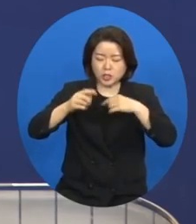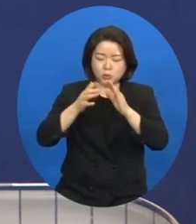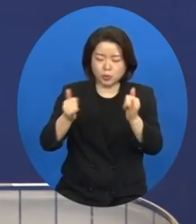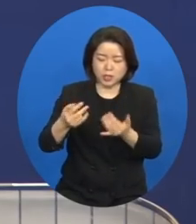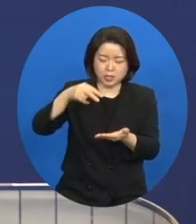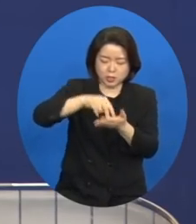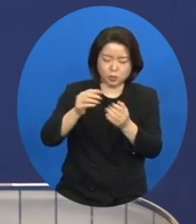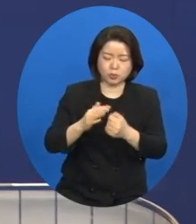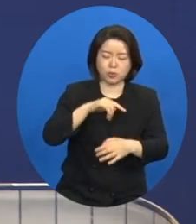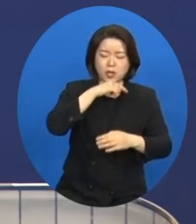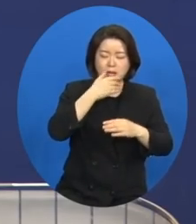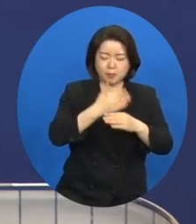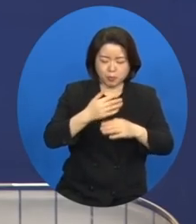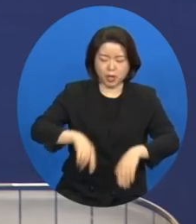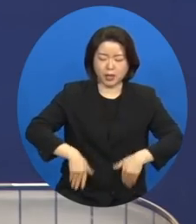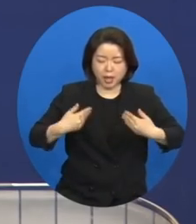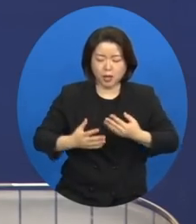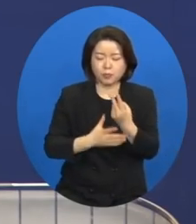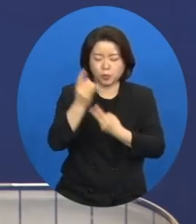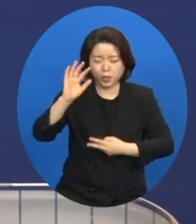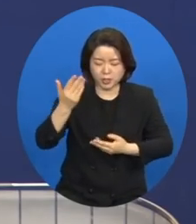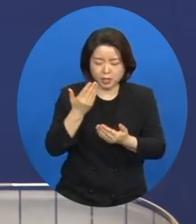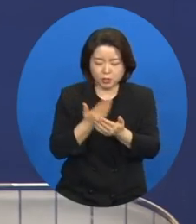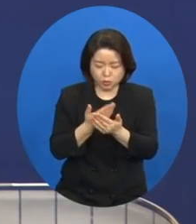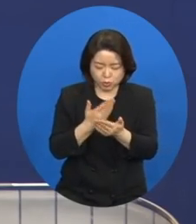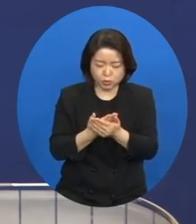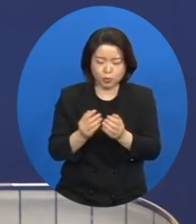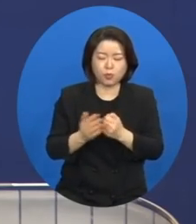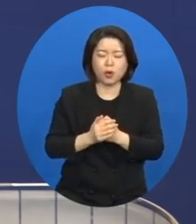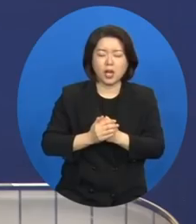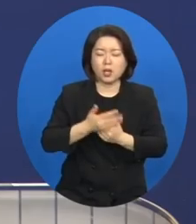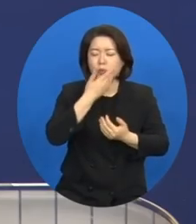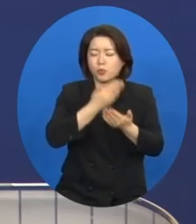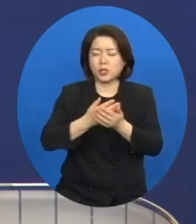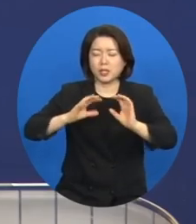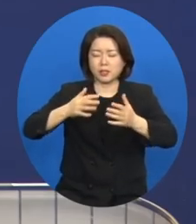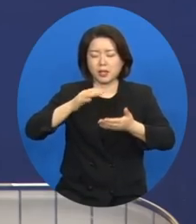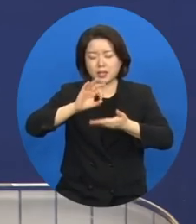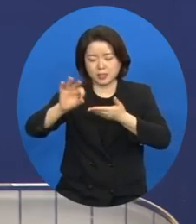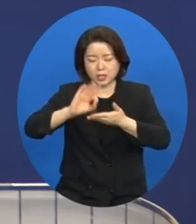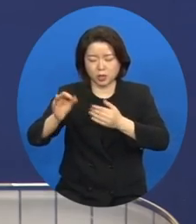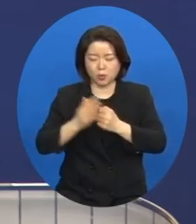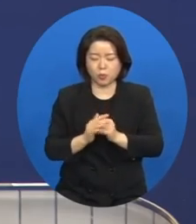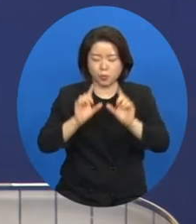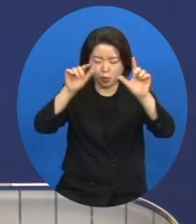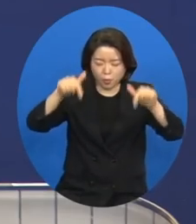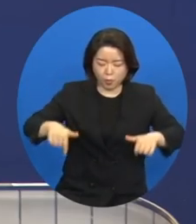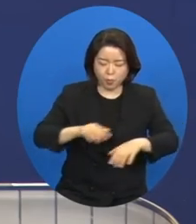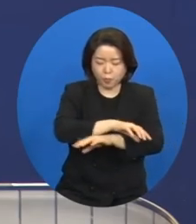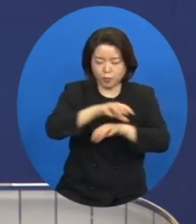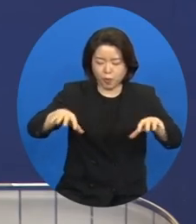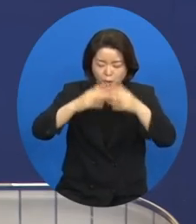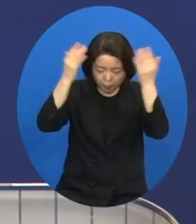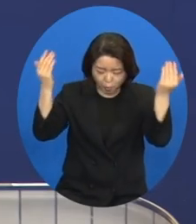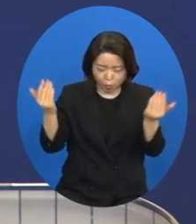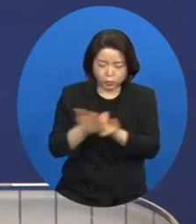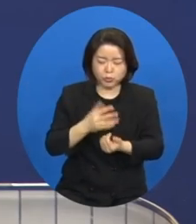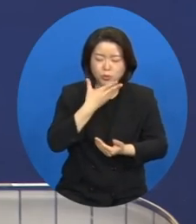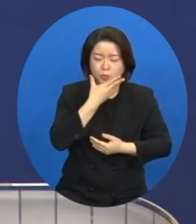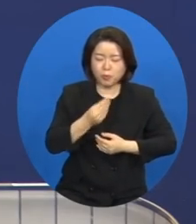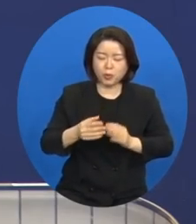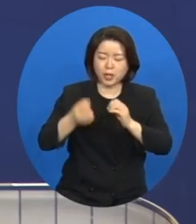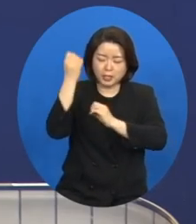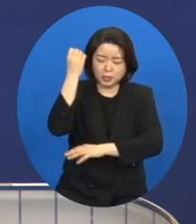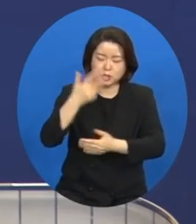복음으로 통일되게 하여 주시며 제단처 나라로 쓰임받아서 열방의 동서남북을 향하여서 하나님 복의 근원이신 주 예수 그리스도를